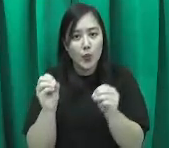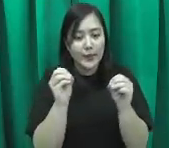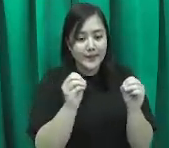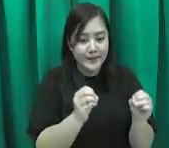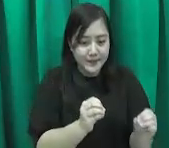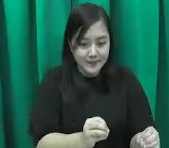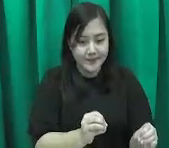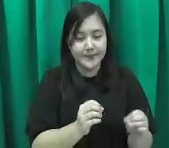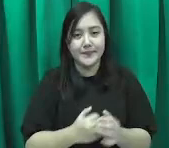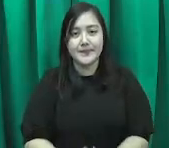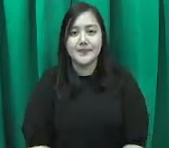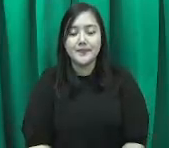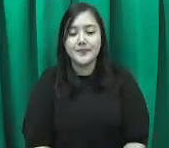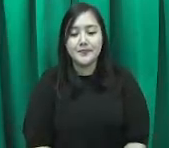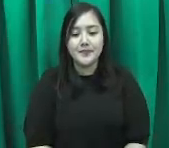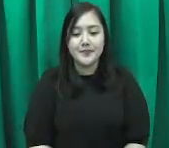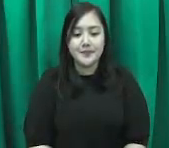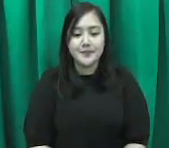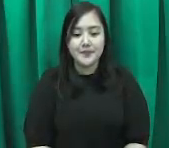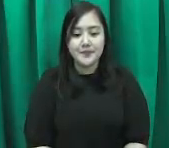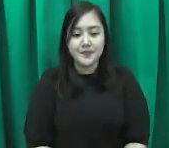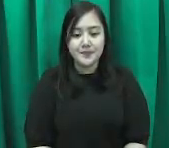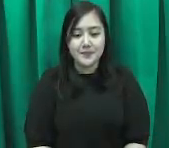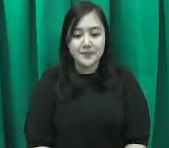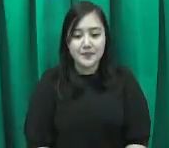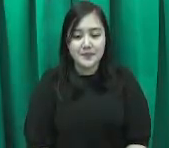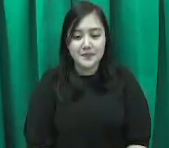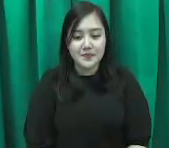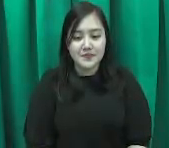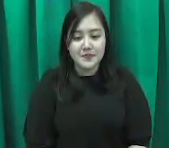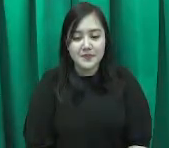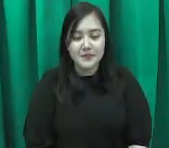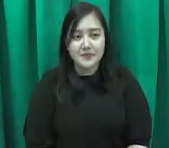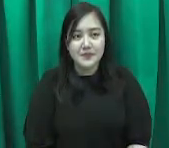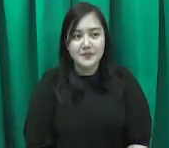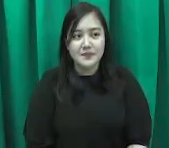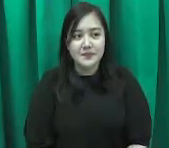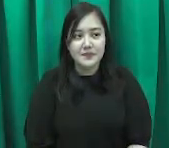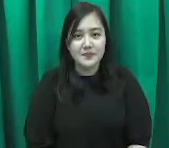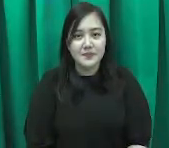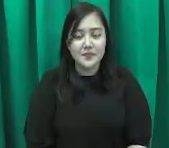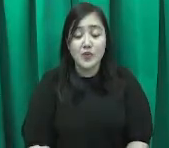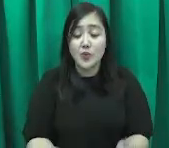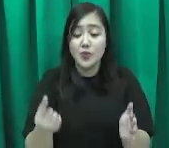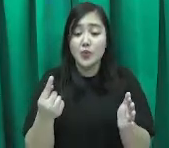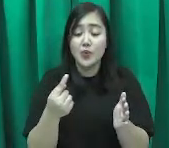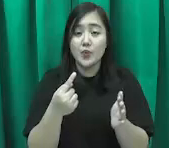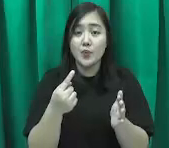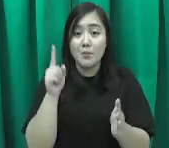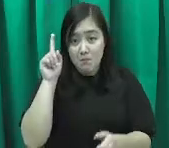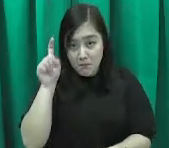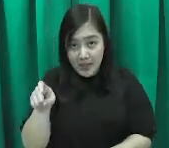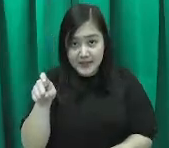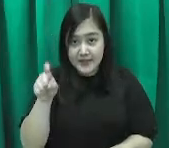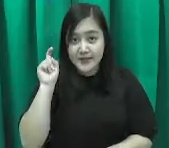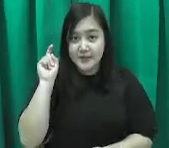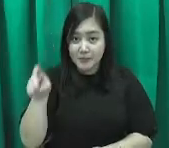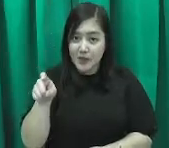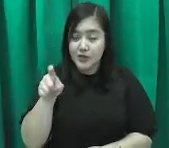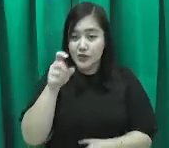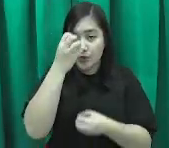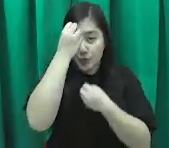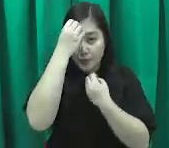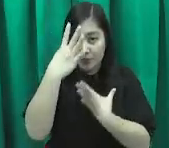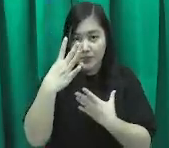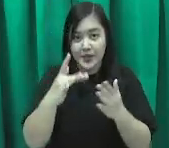dalawa pa lang kayo, ganito ang gagawin natin. Ilatag natin. What is in the Bible, you should obey in the Bible. Yes. Ano yung instruction? Yun, sundin